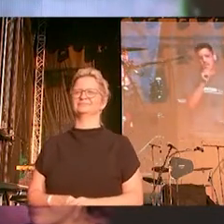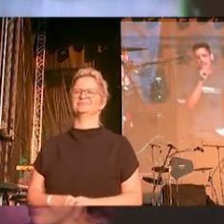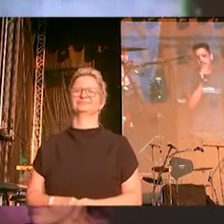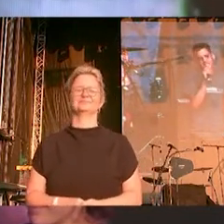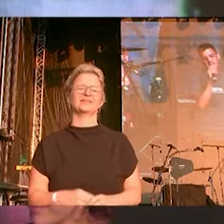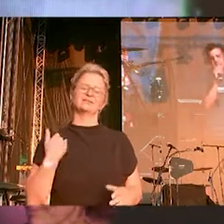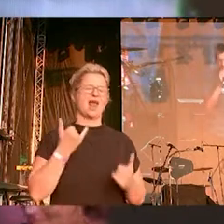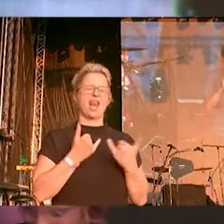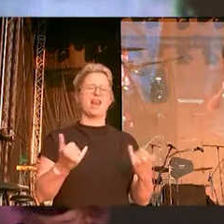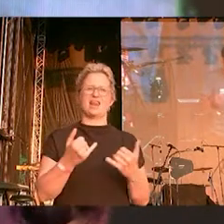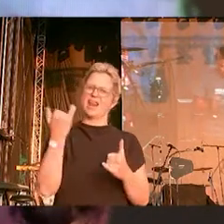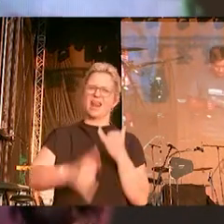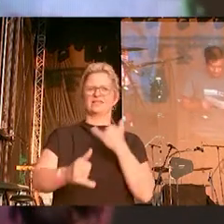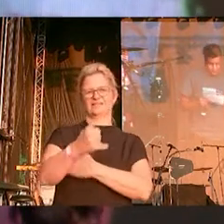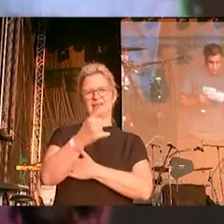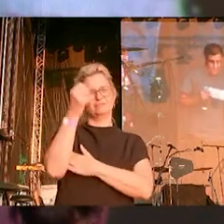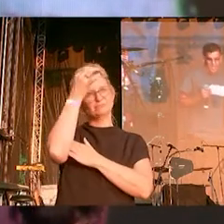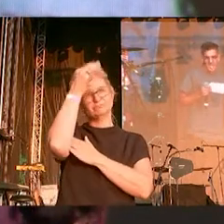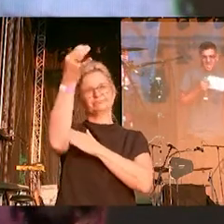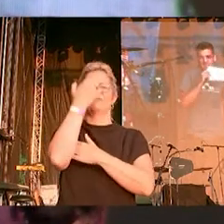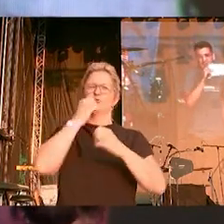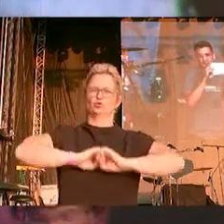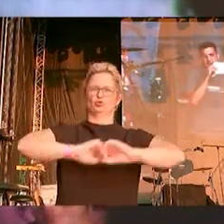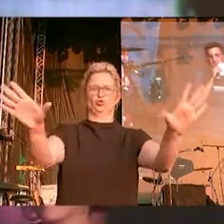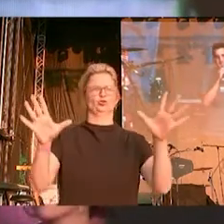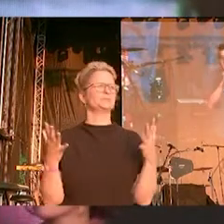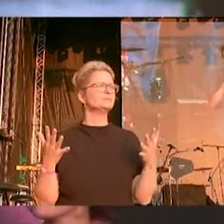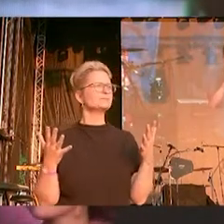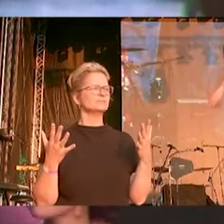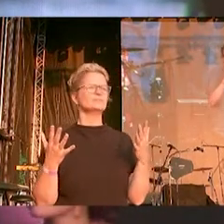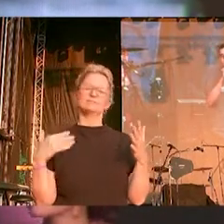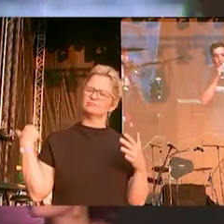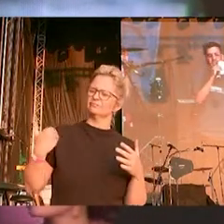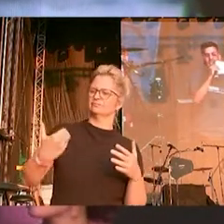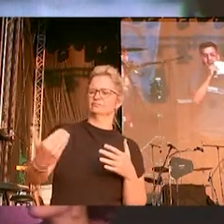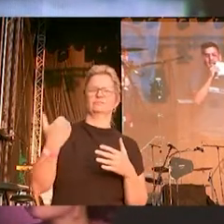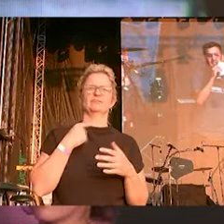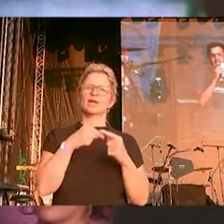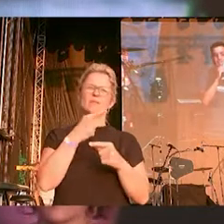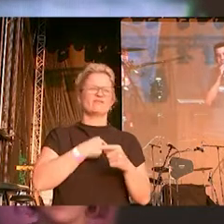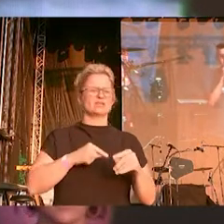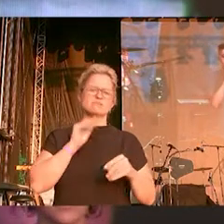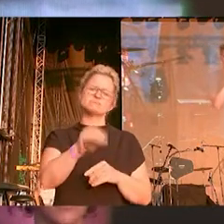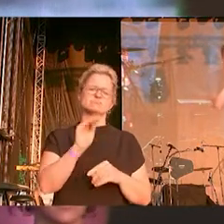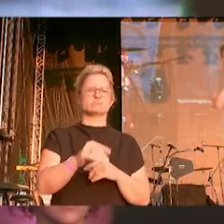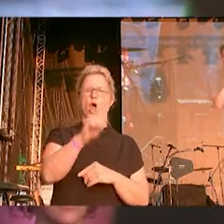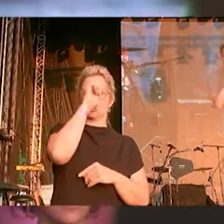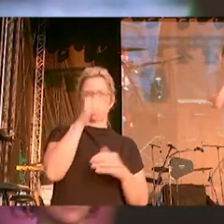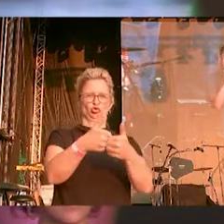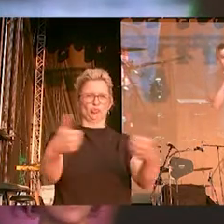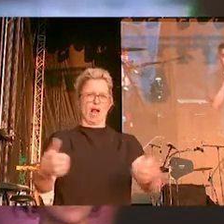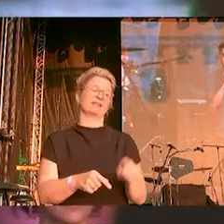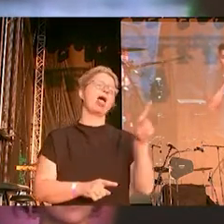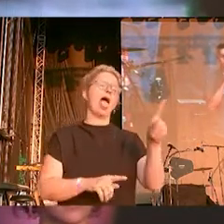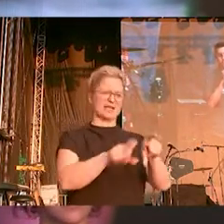Lass ich noch einen letzten Gedanken loswerden. Immer wieder wird gesagt, immer wieder wird gespalten in Deutsche erster und